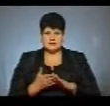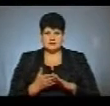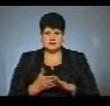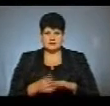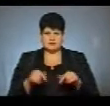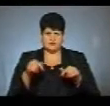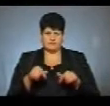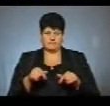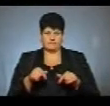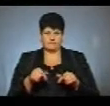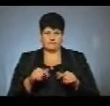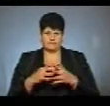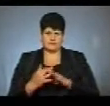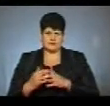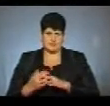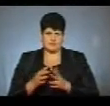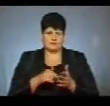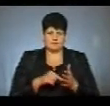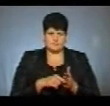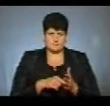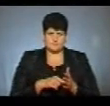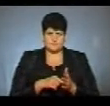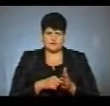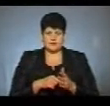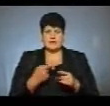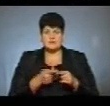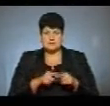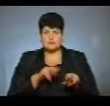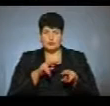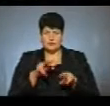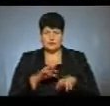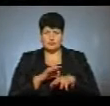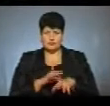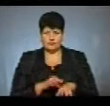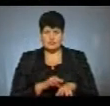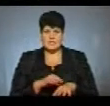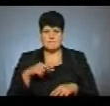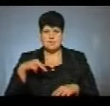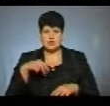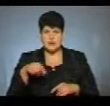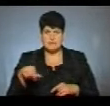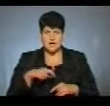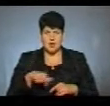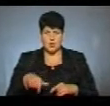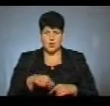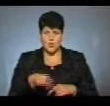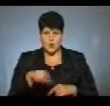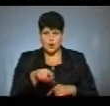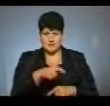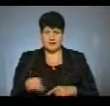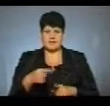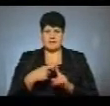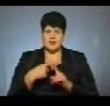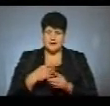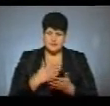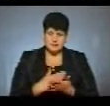населеного пункту. Тобто дане патрулювання відбувається в межах пішохідних переходів, перехрест, де